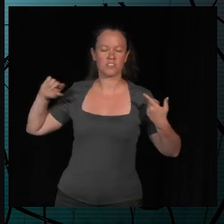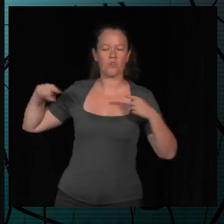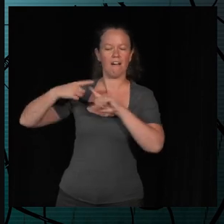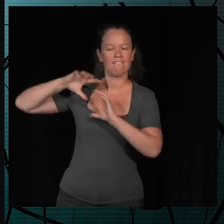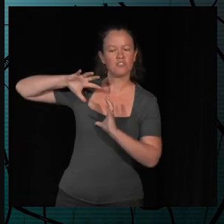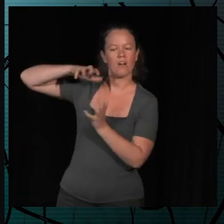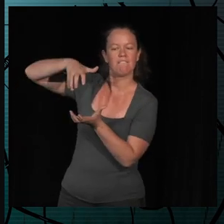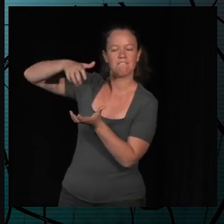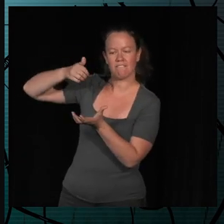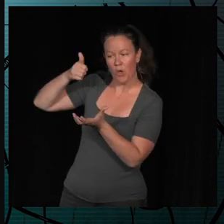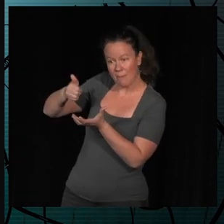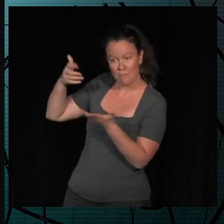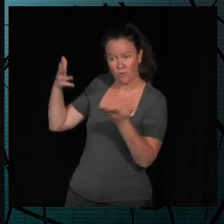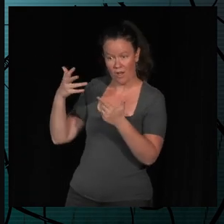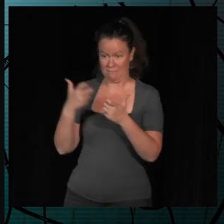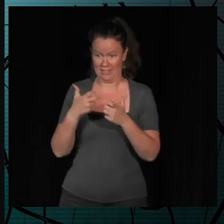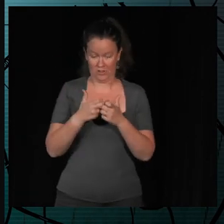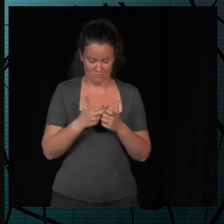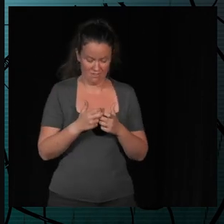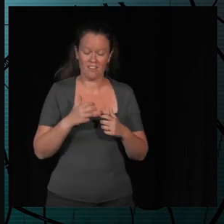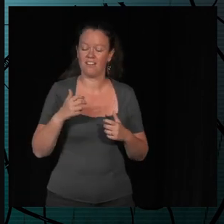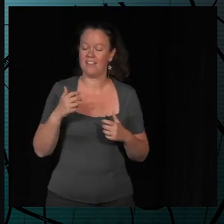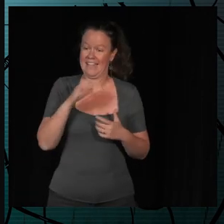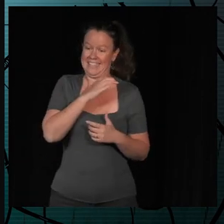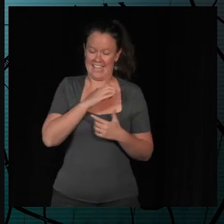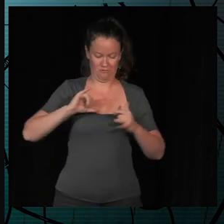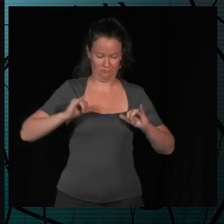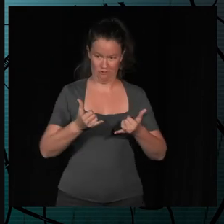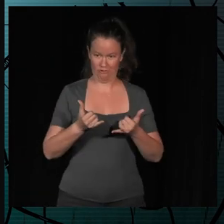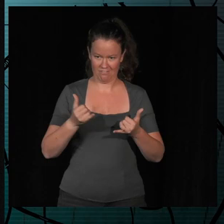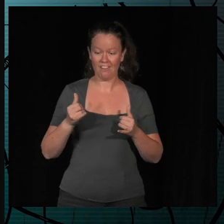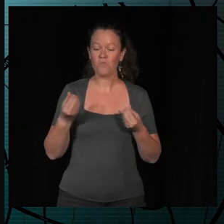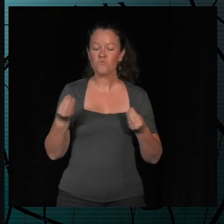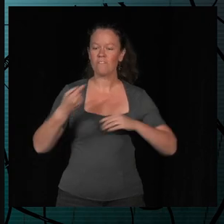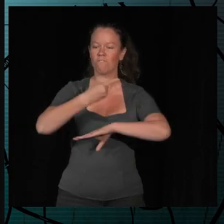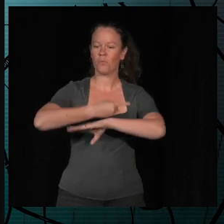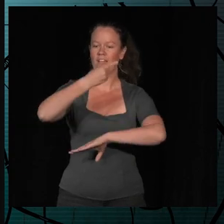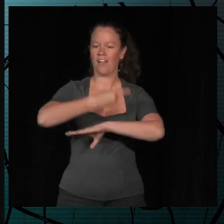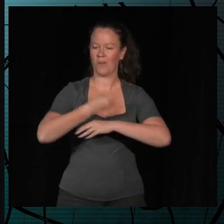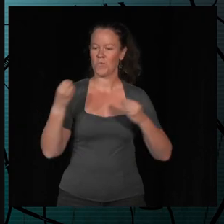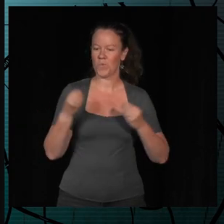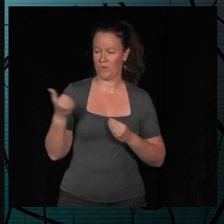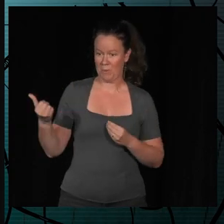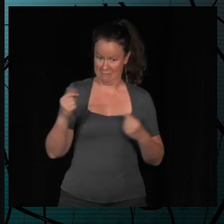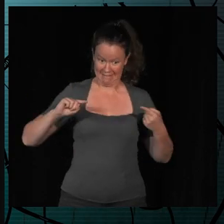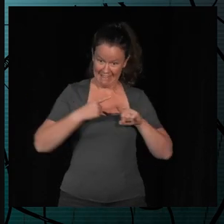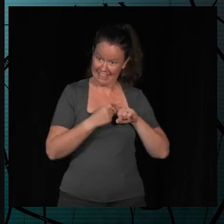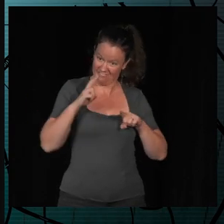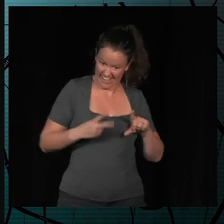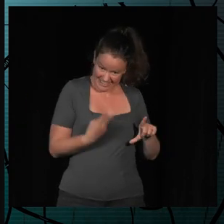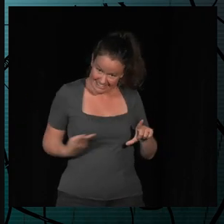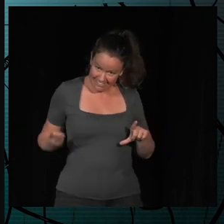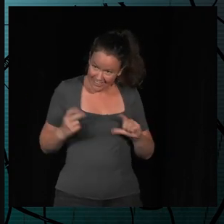montagne à la mer un mur on sait pas donc les frontières donc explorateur et puis et ben vous avez les les esthètes